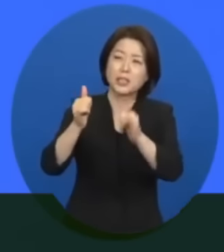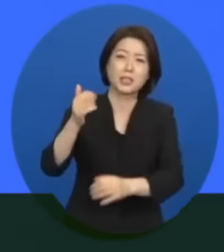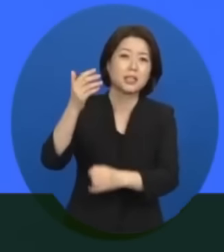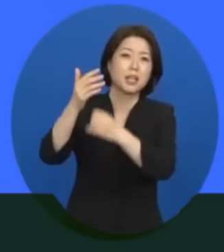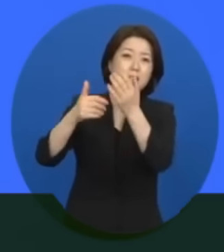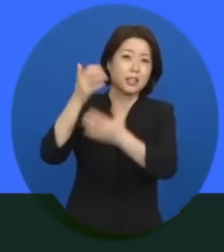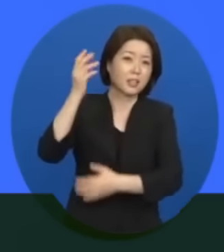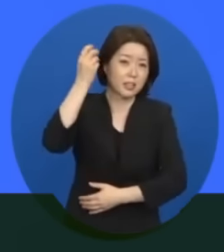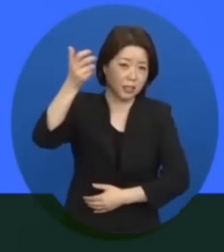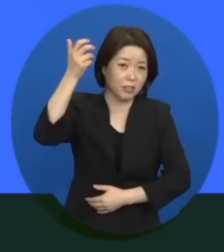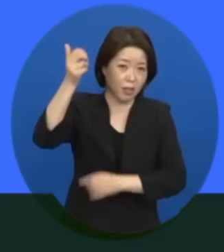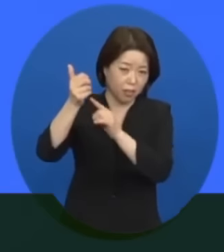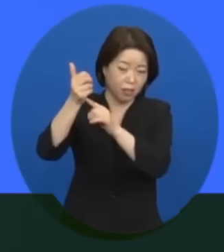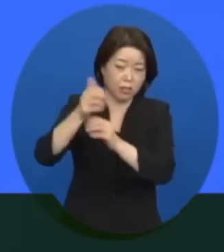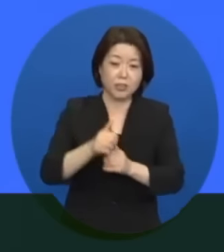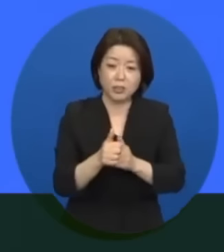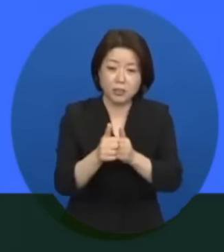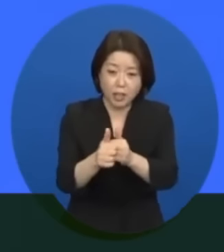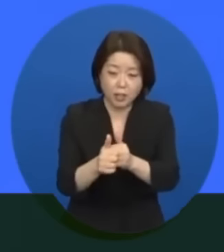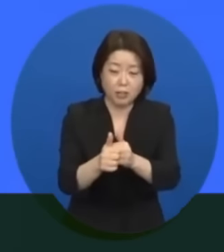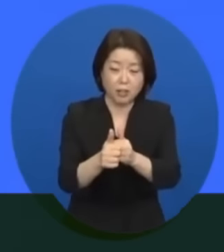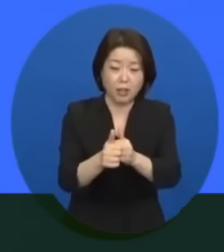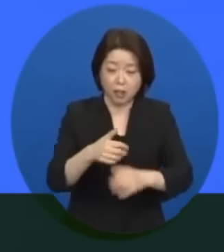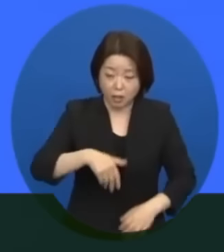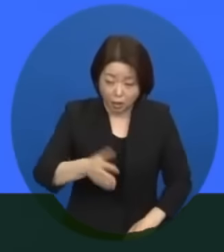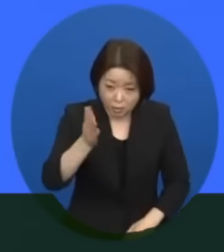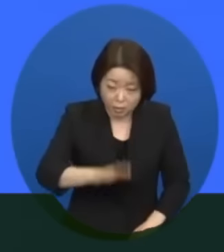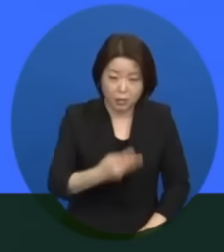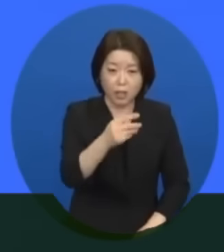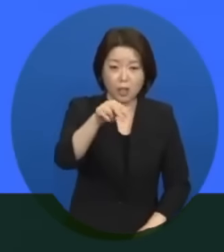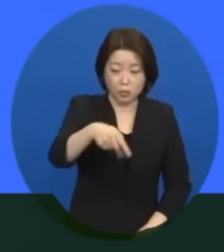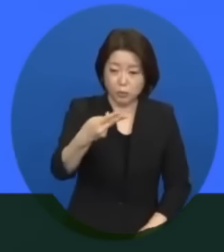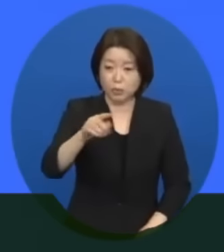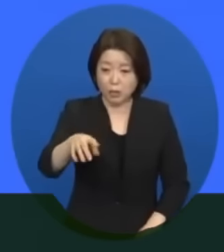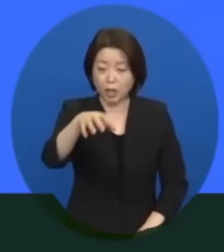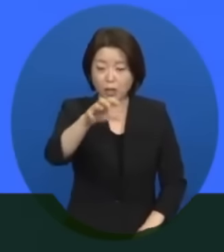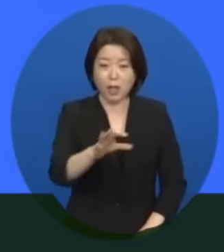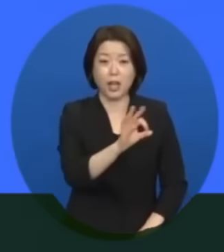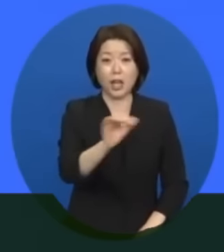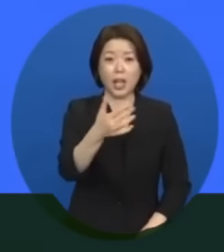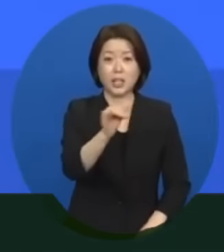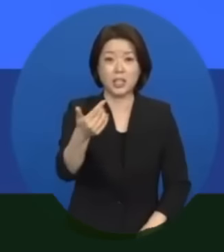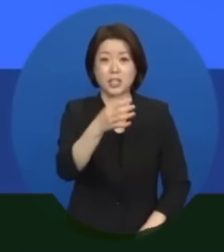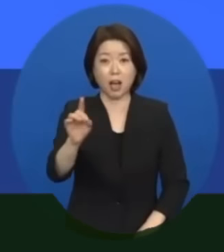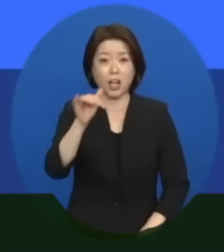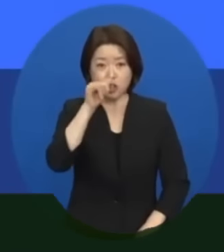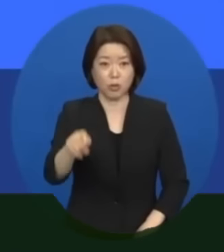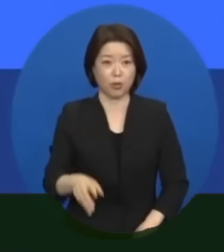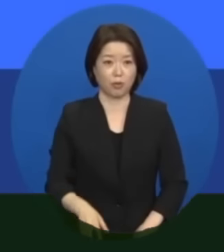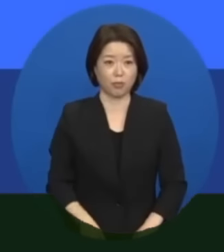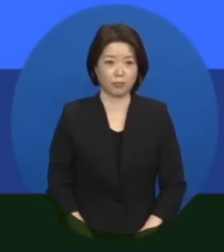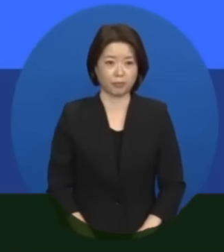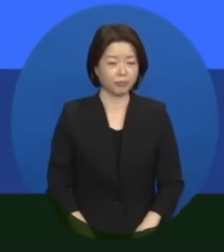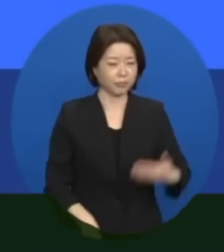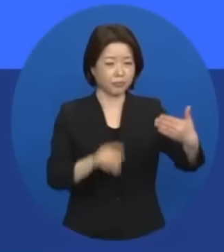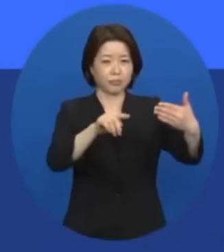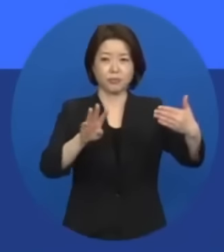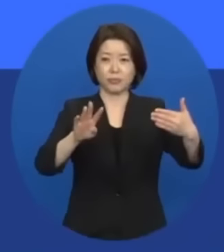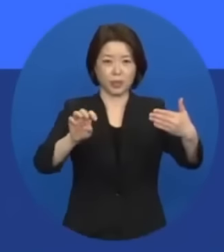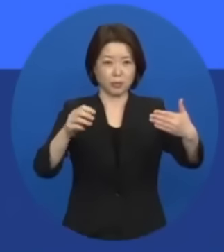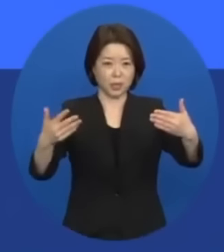곳이 루데 거기에 그 에니아 있는 거예 그 베드로가 그를 보자 말씀을 이렇게 얘기하죠 34절에 말씀을 담대하게